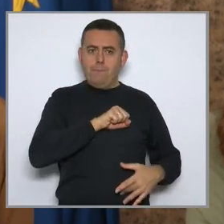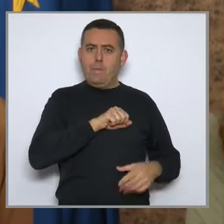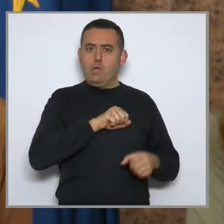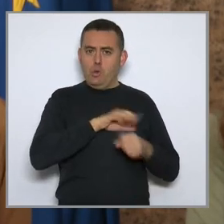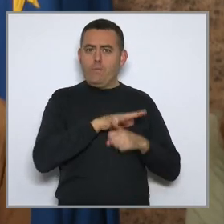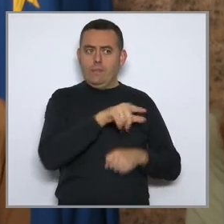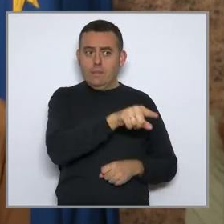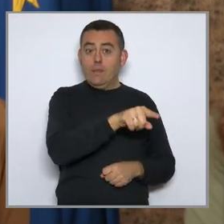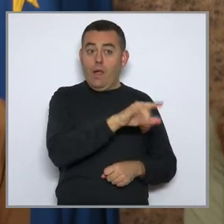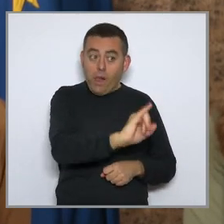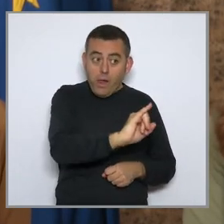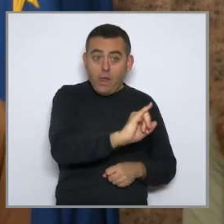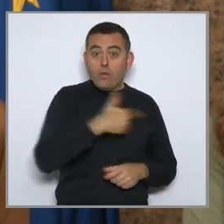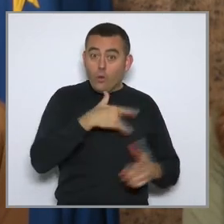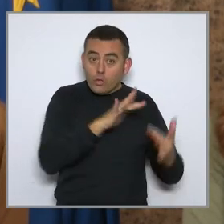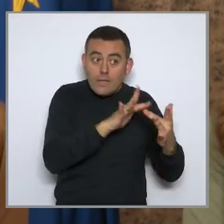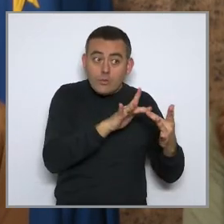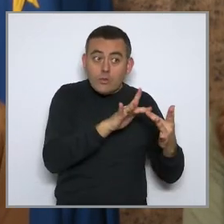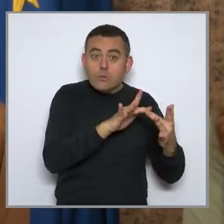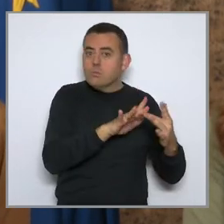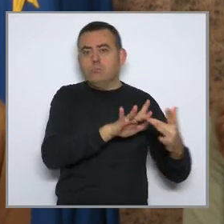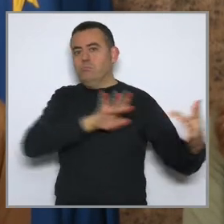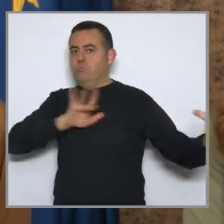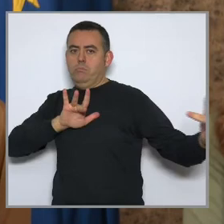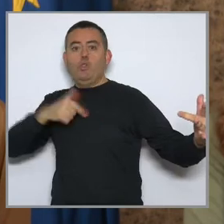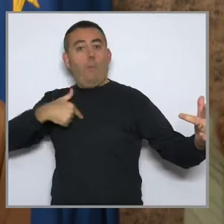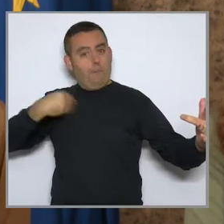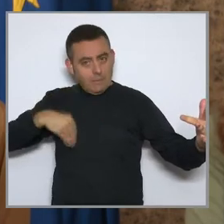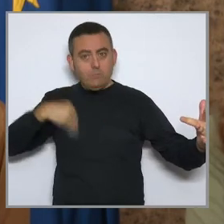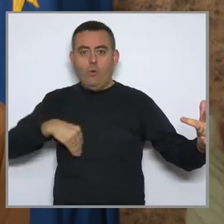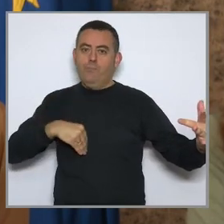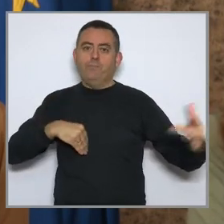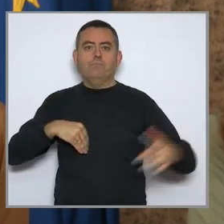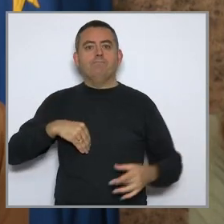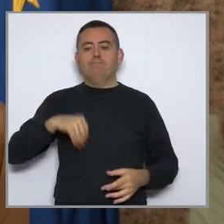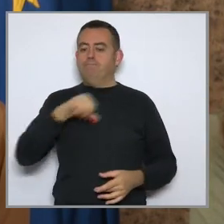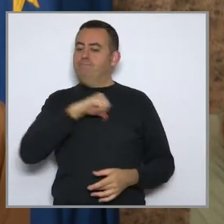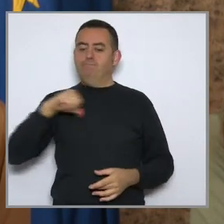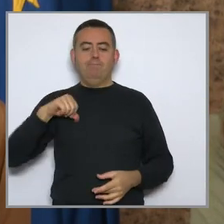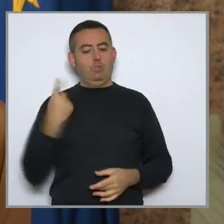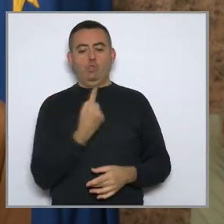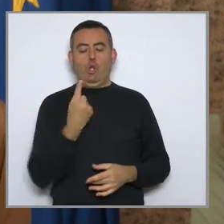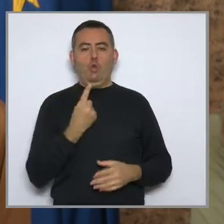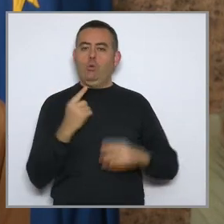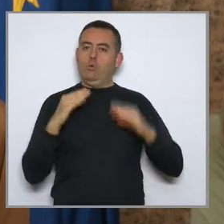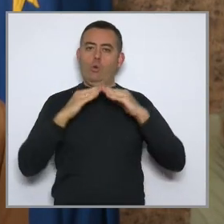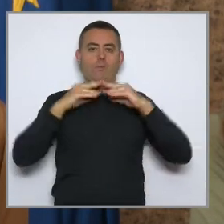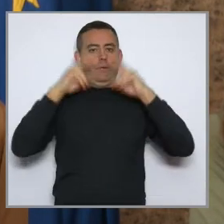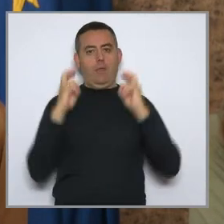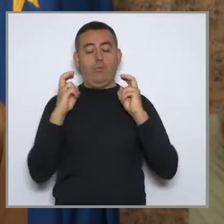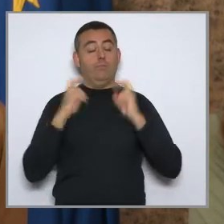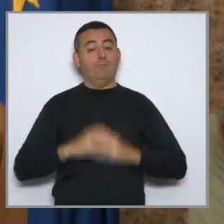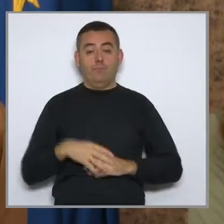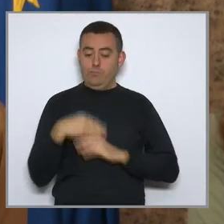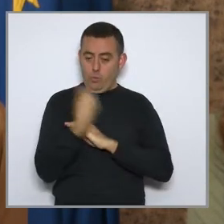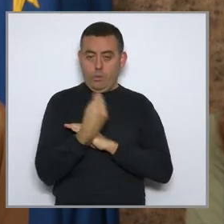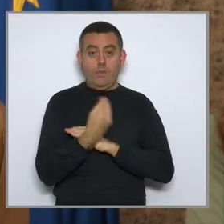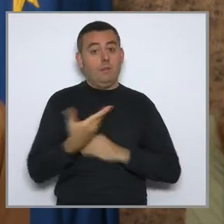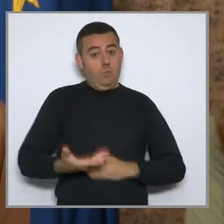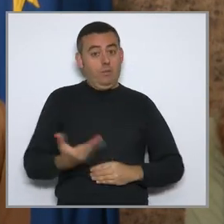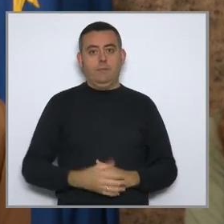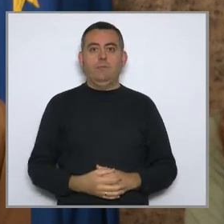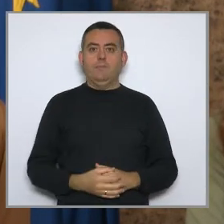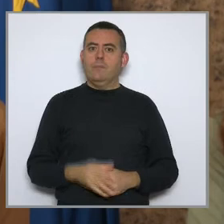temps, tot l'altre ventall de mesures que tenim que tindre